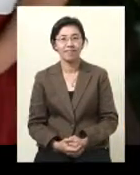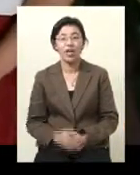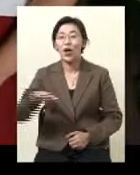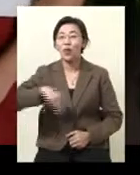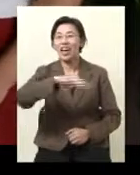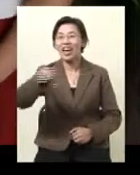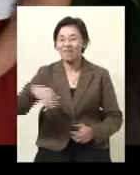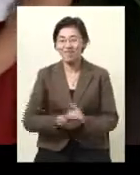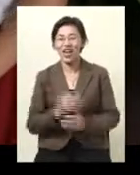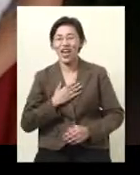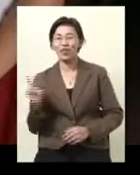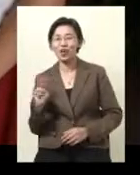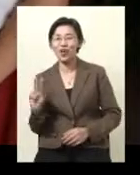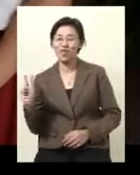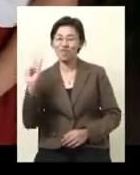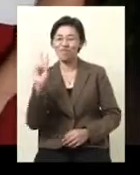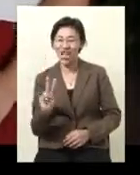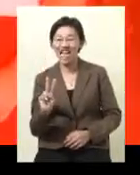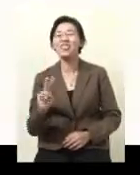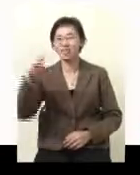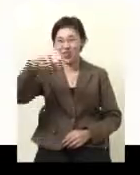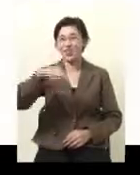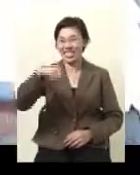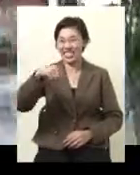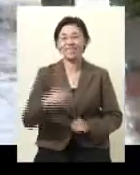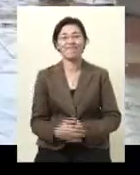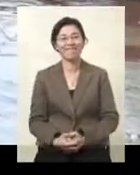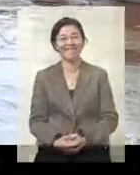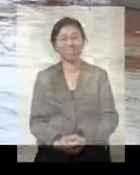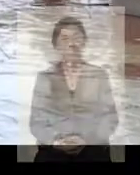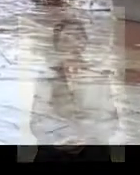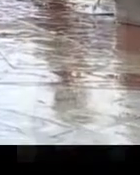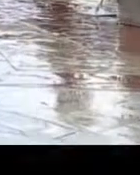คุณผู้ชมครับตอนนี้เรา2คนก็อยู่ที่เวเนเซียแล้วนะครับ